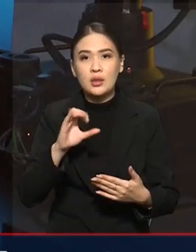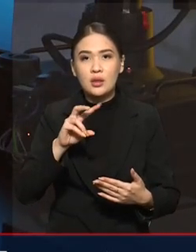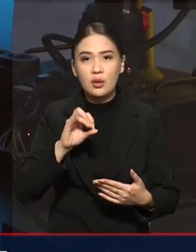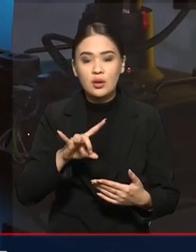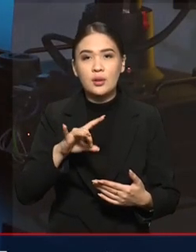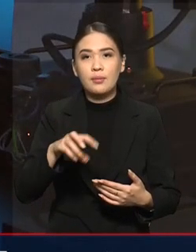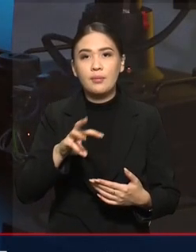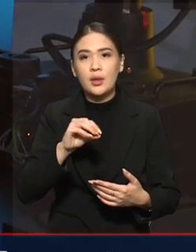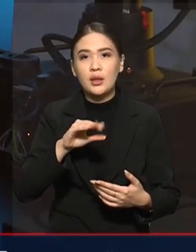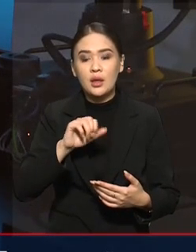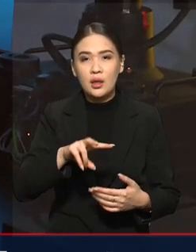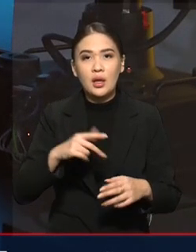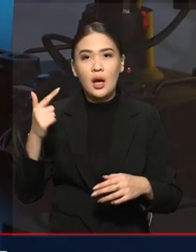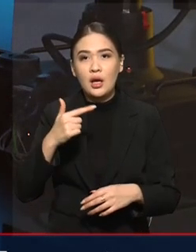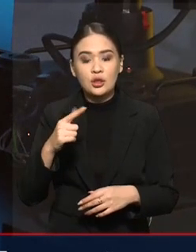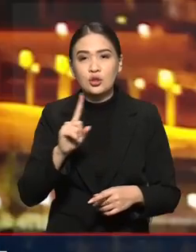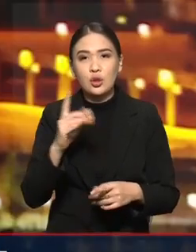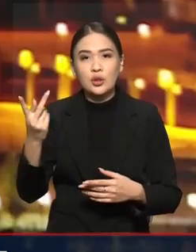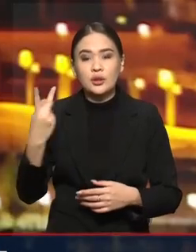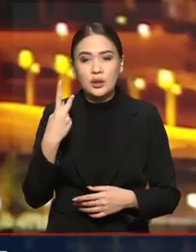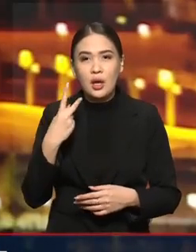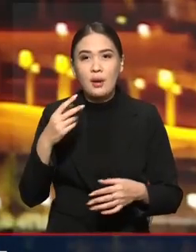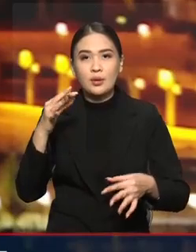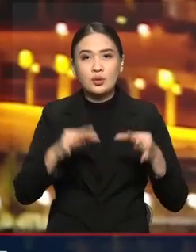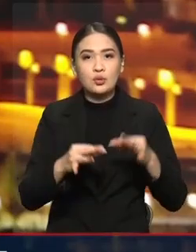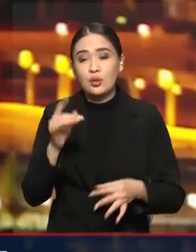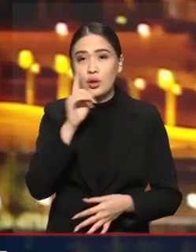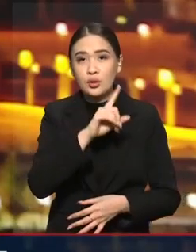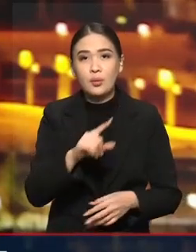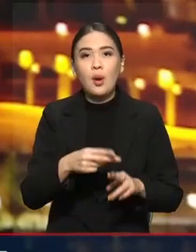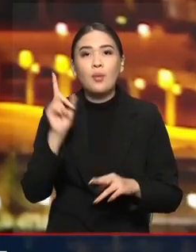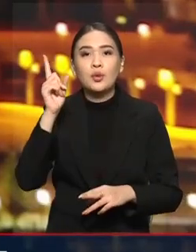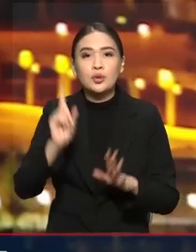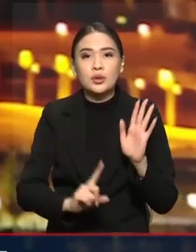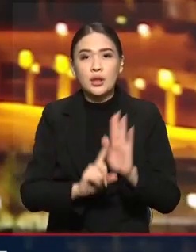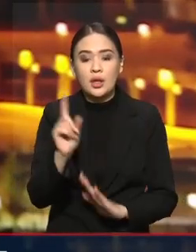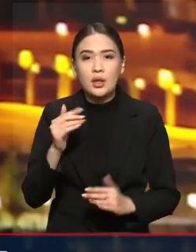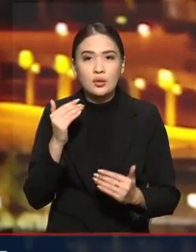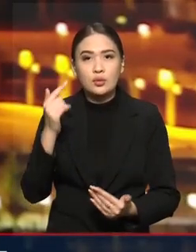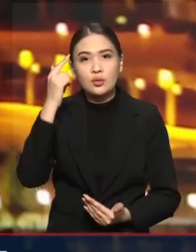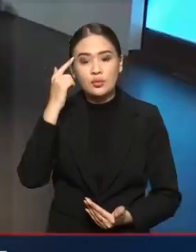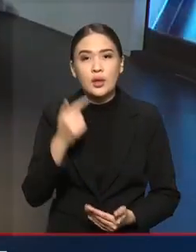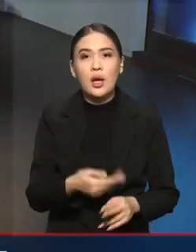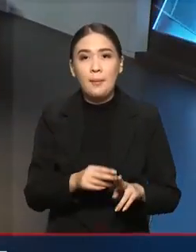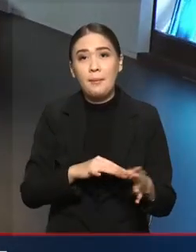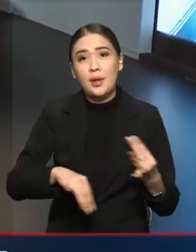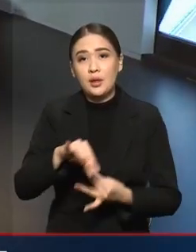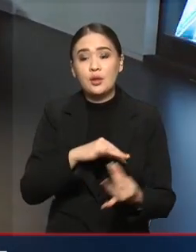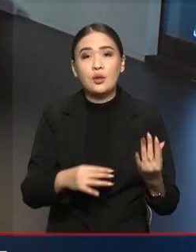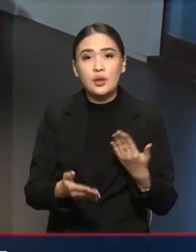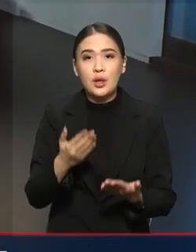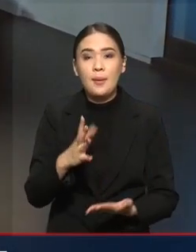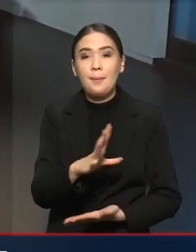гарантию что они не будут с нами судиться Как вы думаете почему они пошли на такой шаг Ну переговоры были